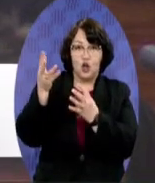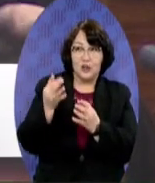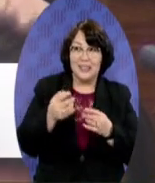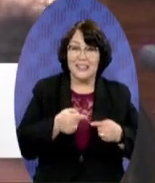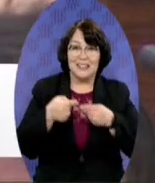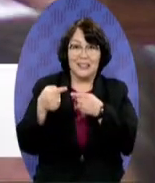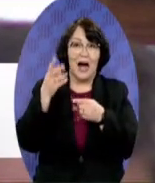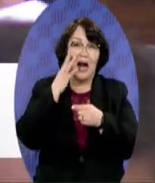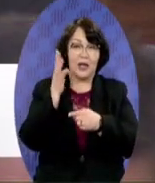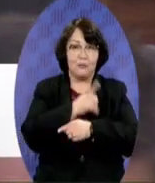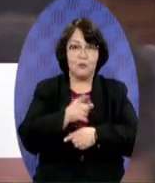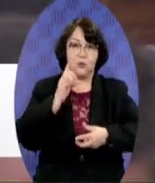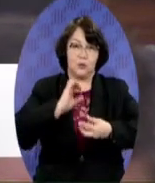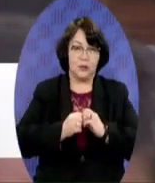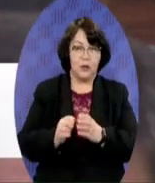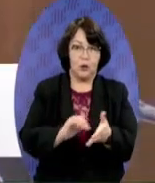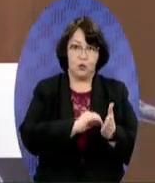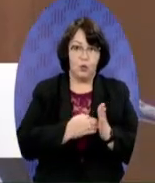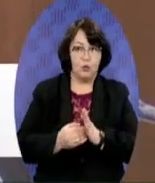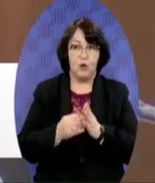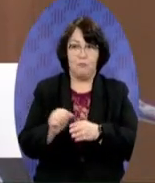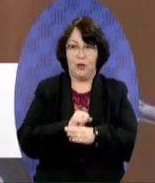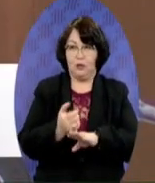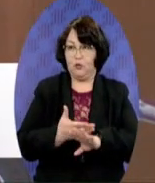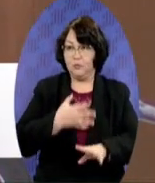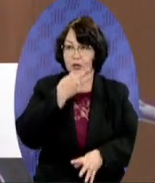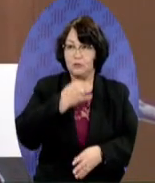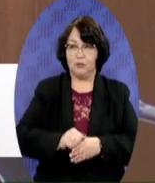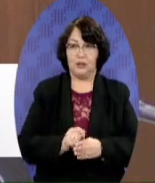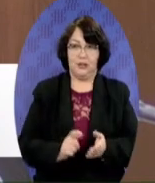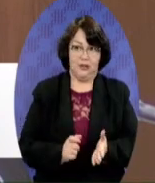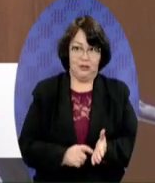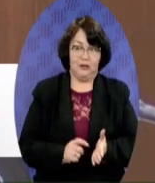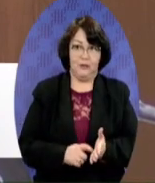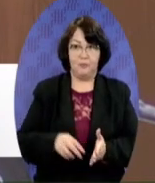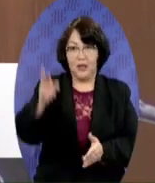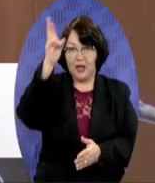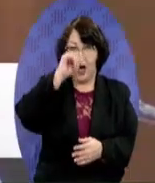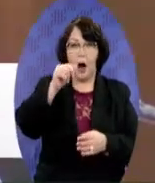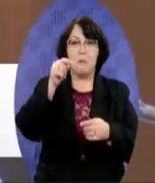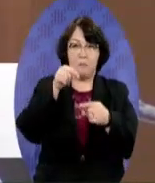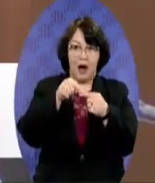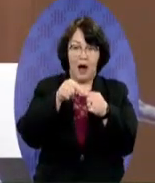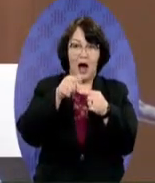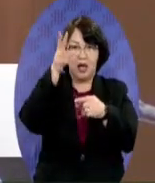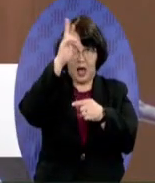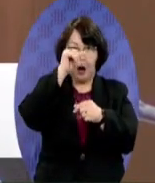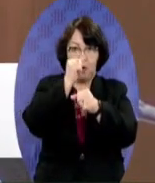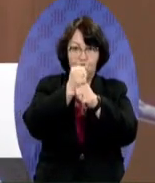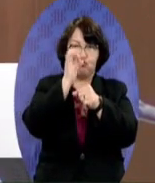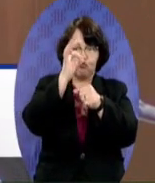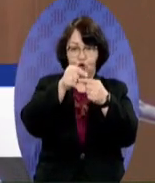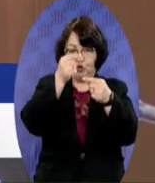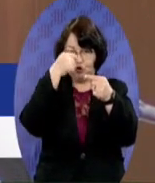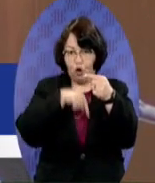арга хэмжээнүүдийг авах зайлшгүй шаардлагатай. Энд нэг яам байдаг. Доороо хөлгөө. Тэгээ өнөөдөр